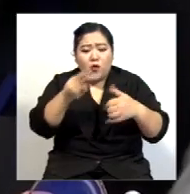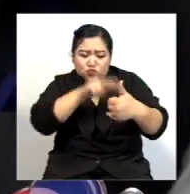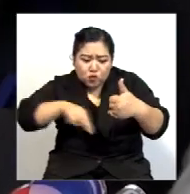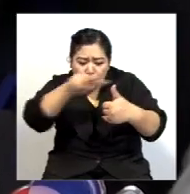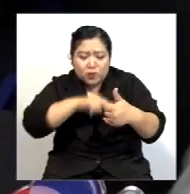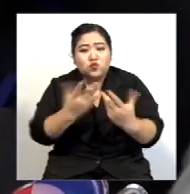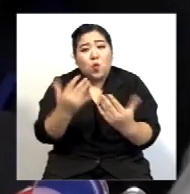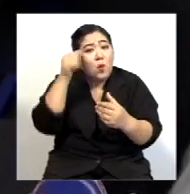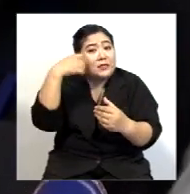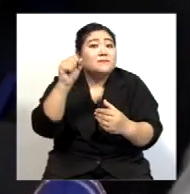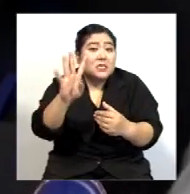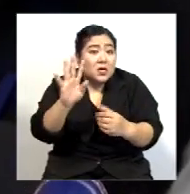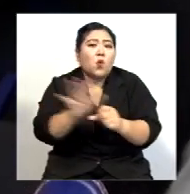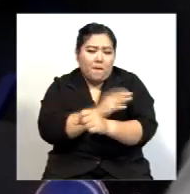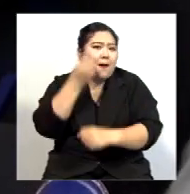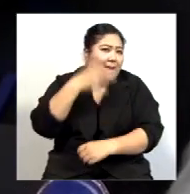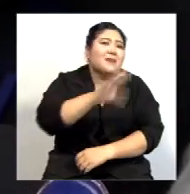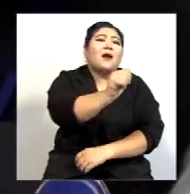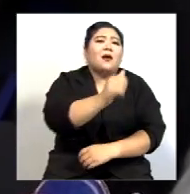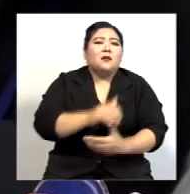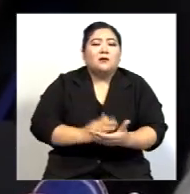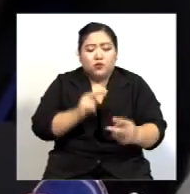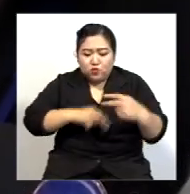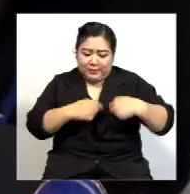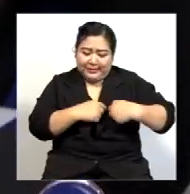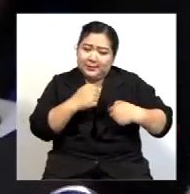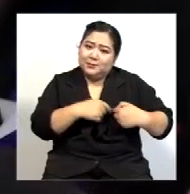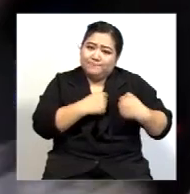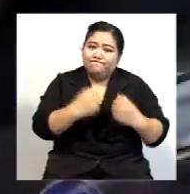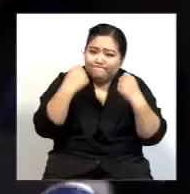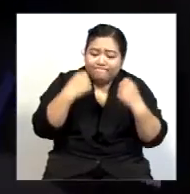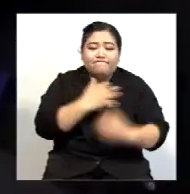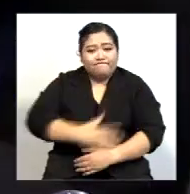ดีสุขภาพใจก็ดีอยู ่ใช่ขอบคุณมาก